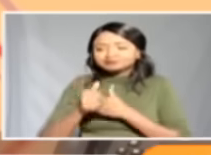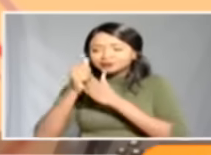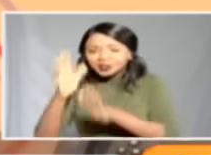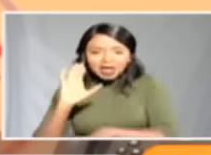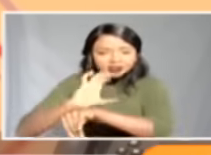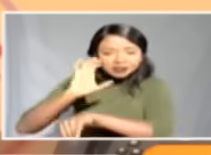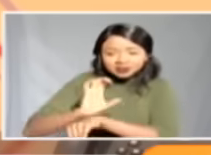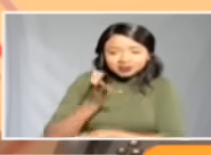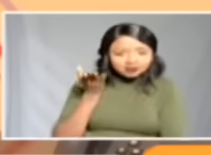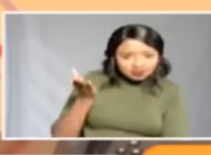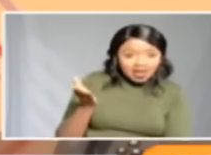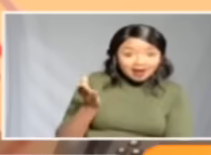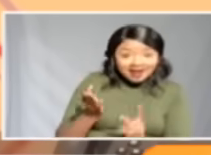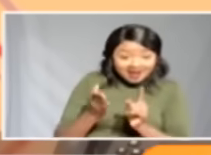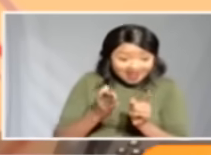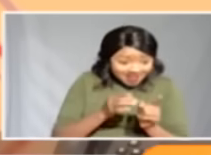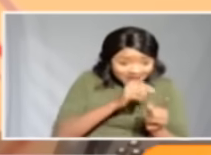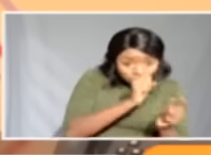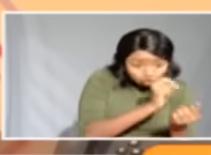9 wao walikuwa katika